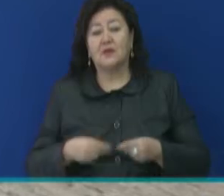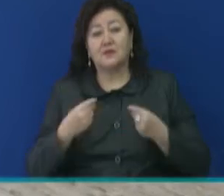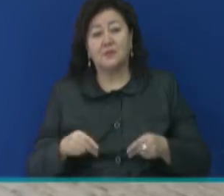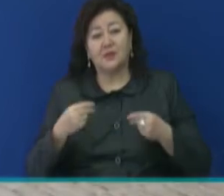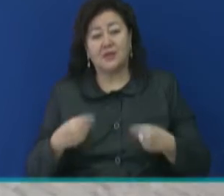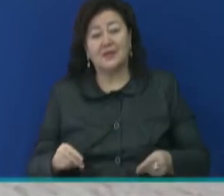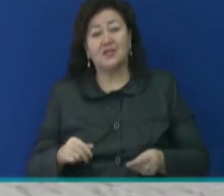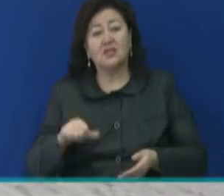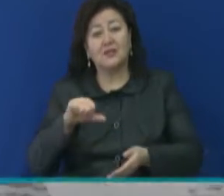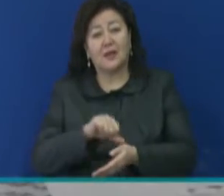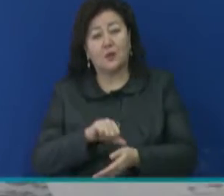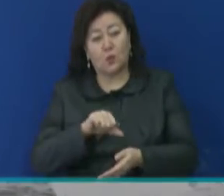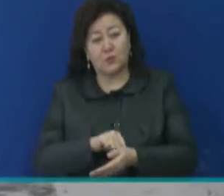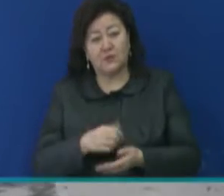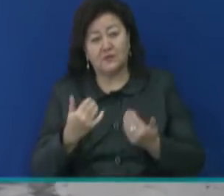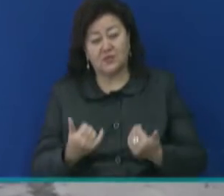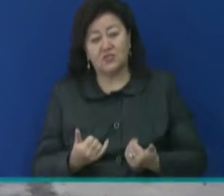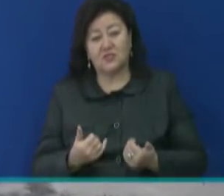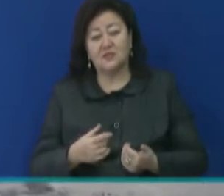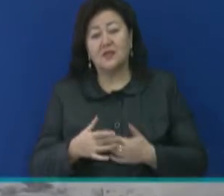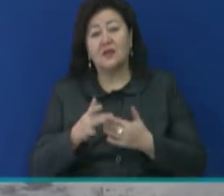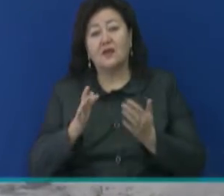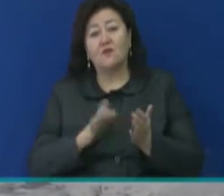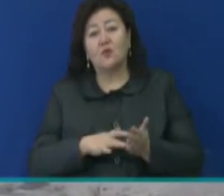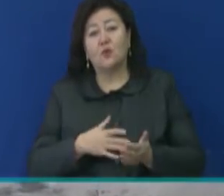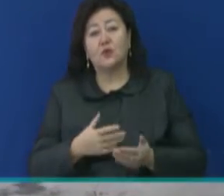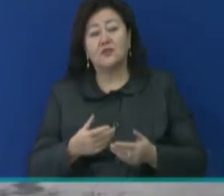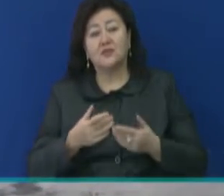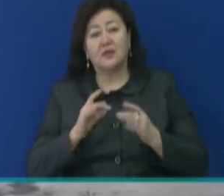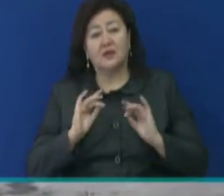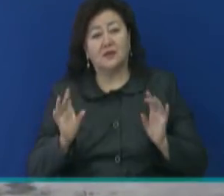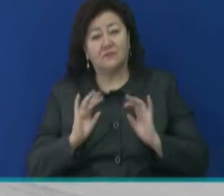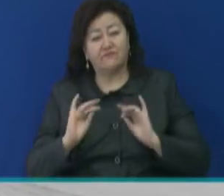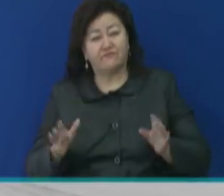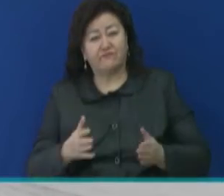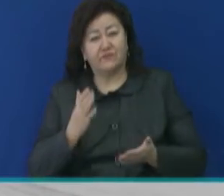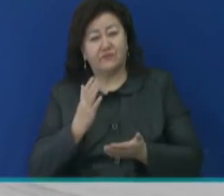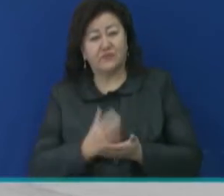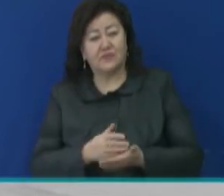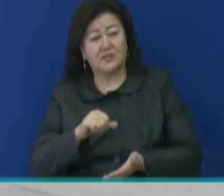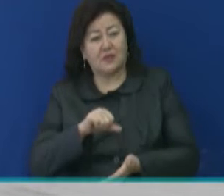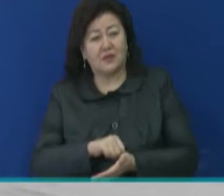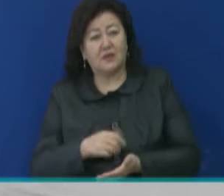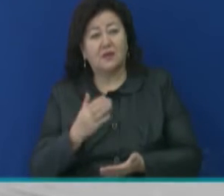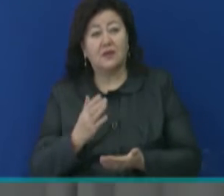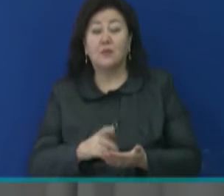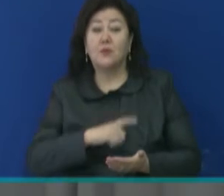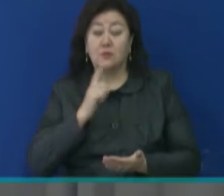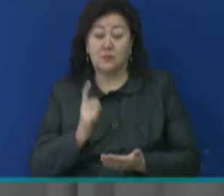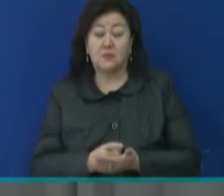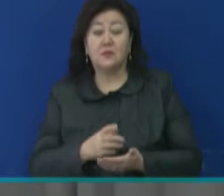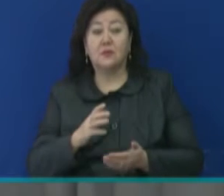наркотиков они также отмечают что сейчас в нашем городе растет и реклама наркотиков при этом предпринимаются все необходимые меры